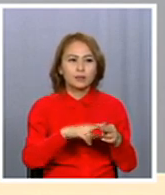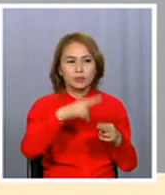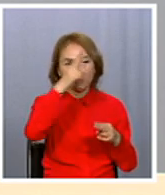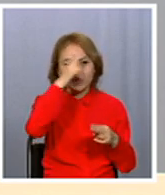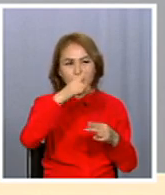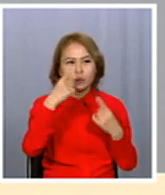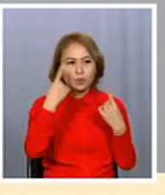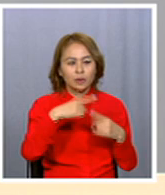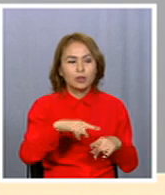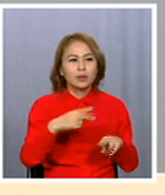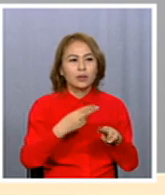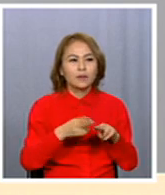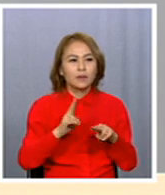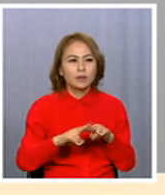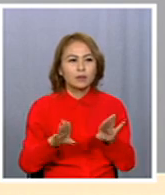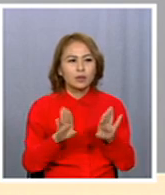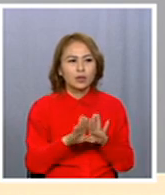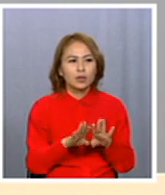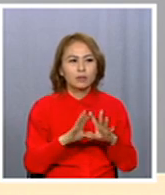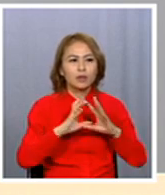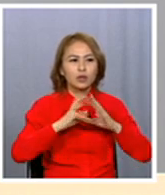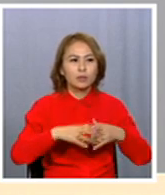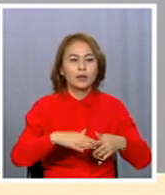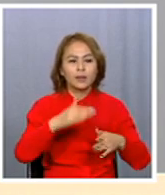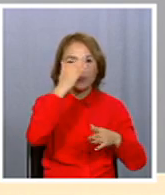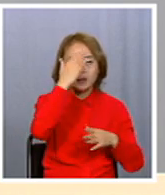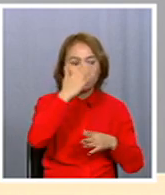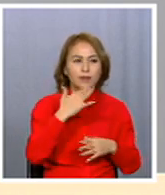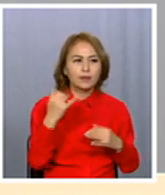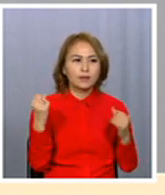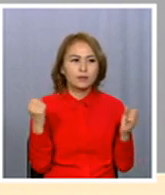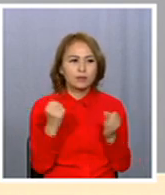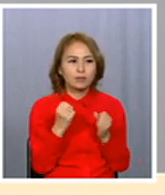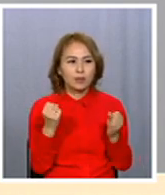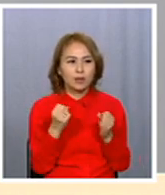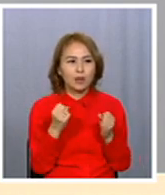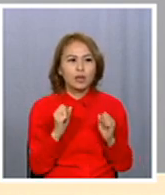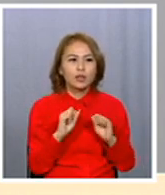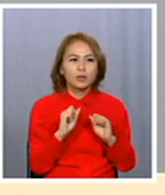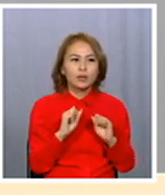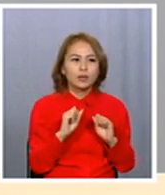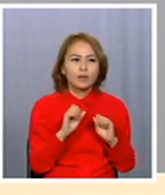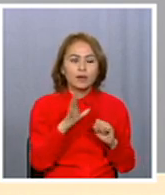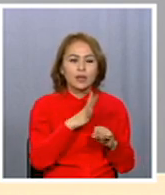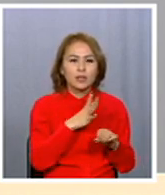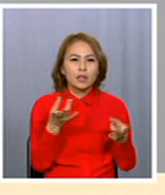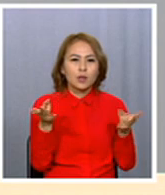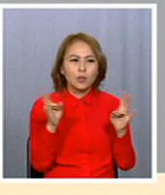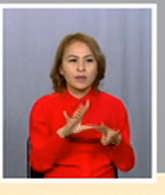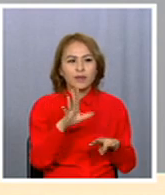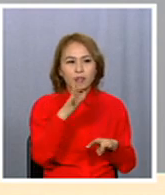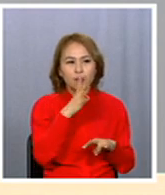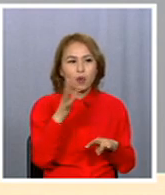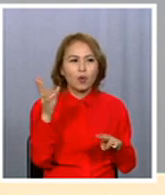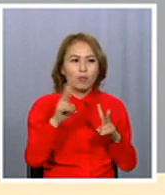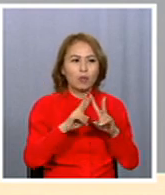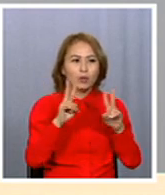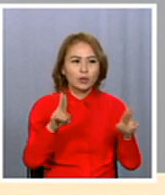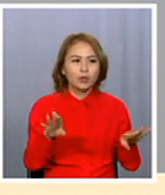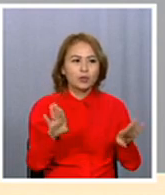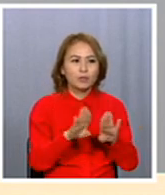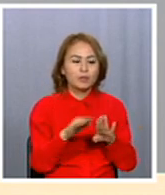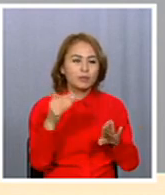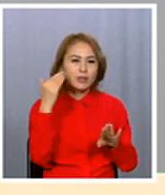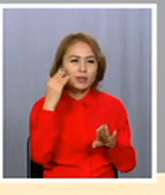3 месяца – другое, тогда в этих полушариях наступает лето или зима. В остальное время оба полушария